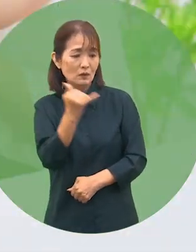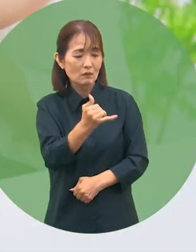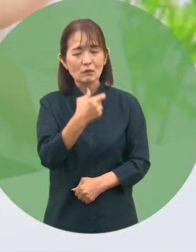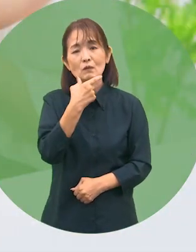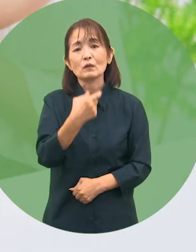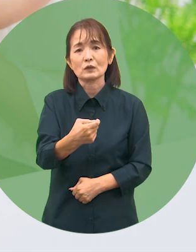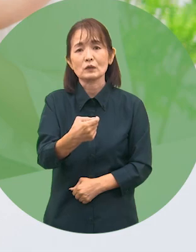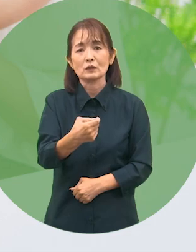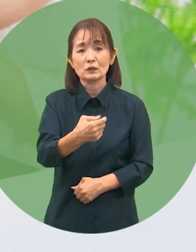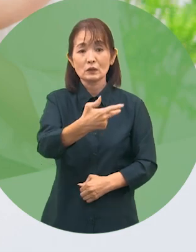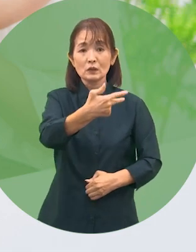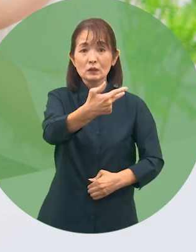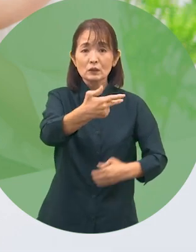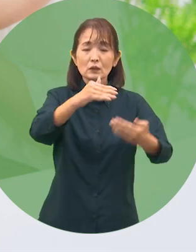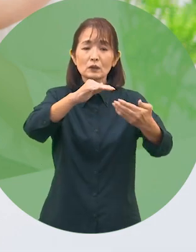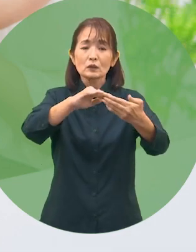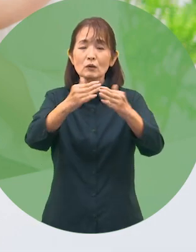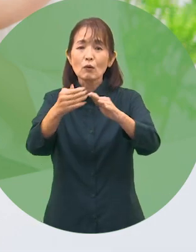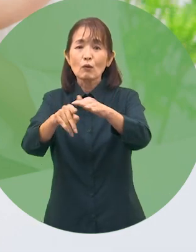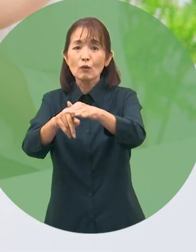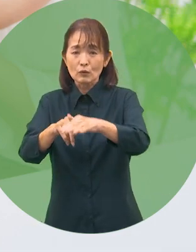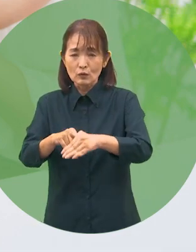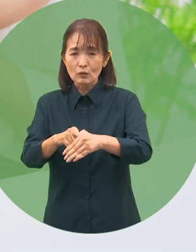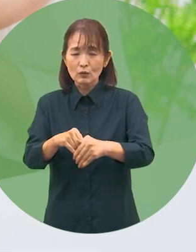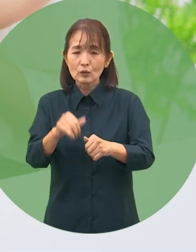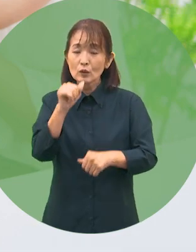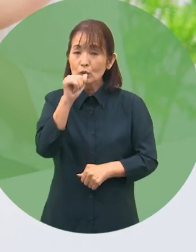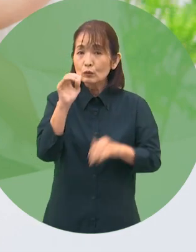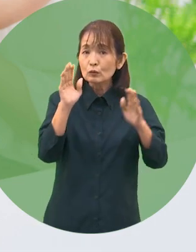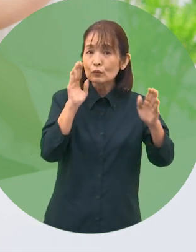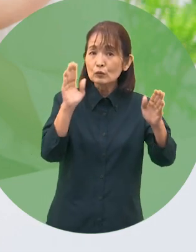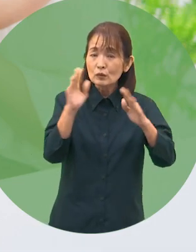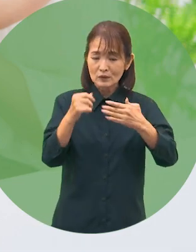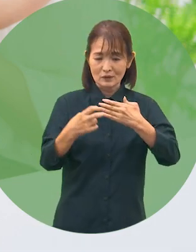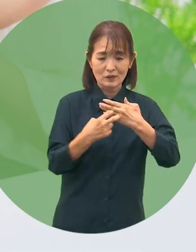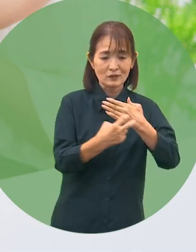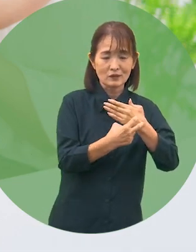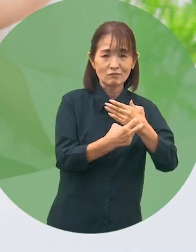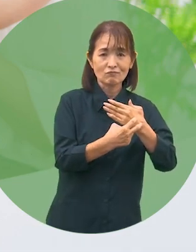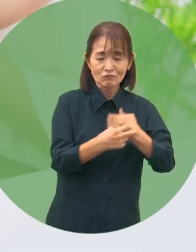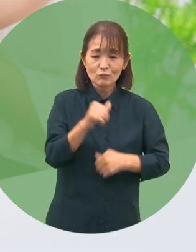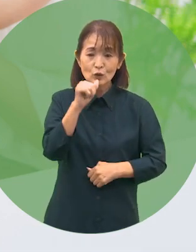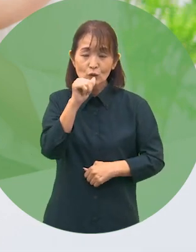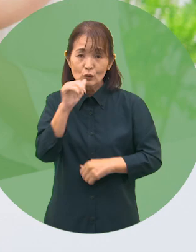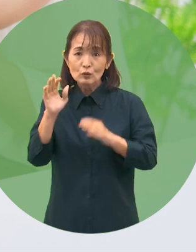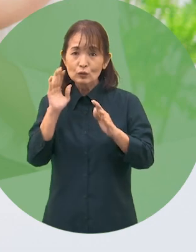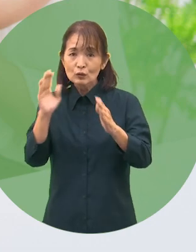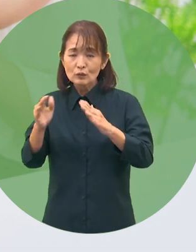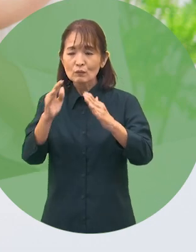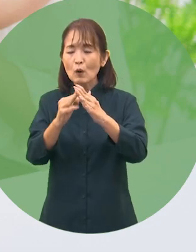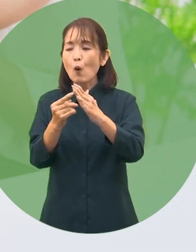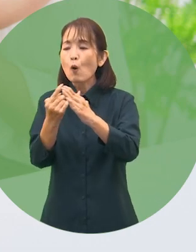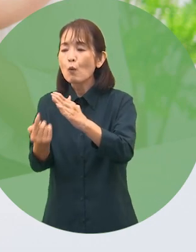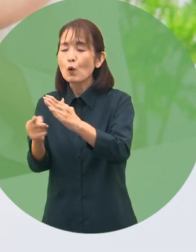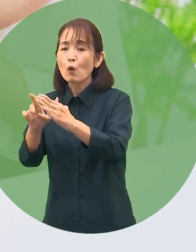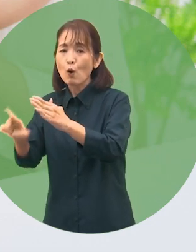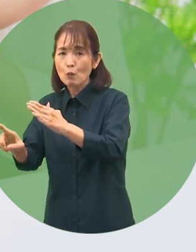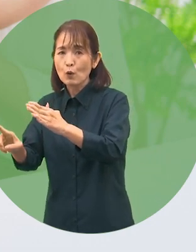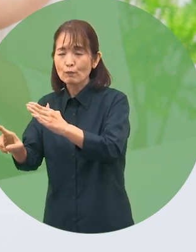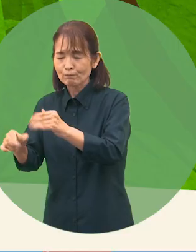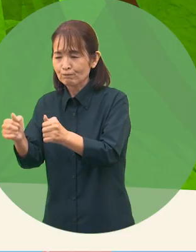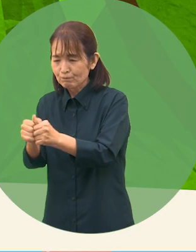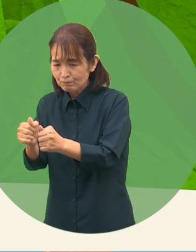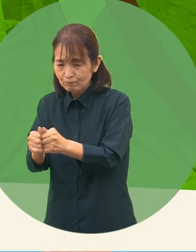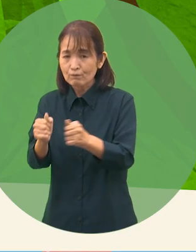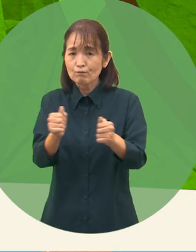市町村の実施する乳幼児健診や乳幼児全戸訪問の機会にも相談することができます。